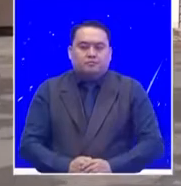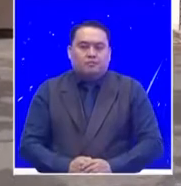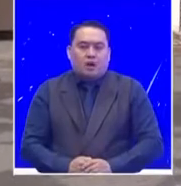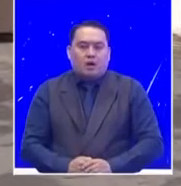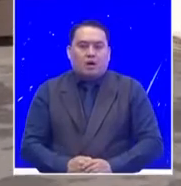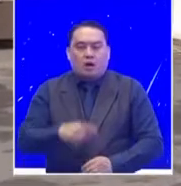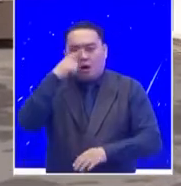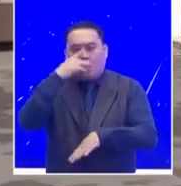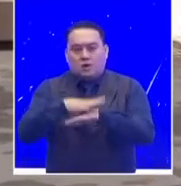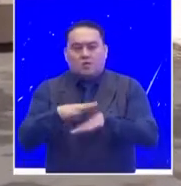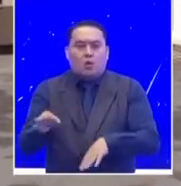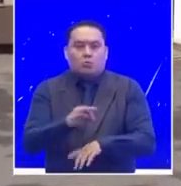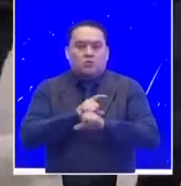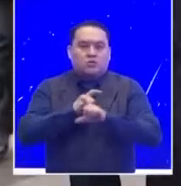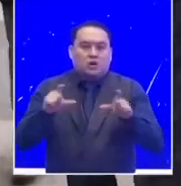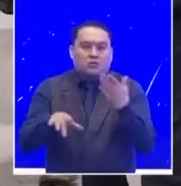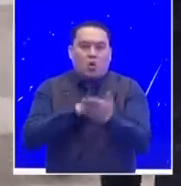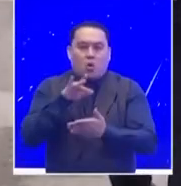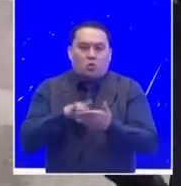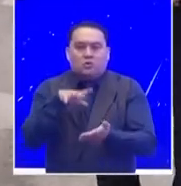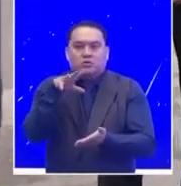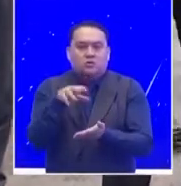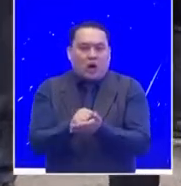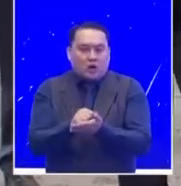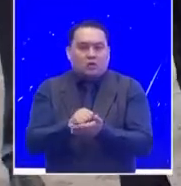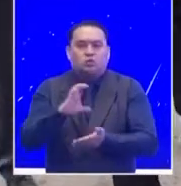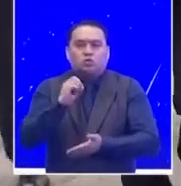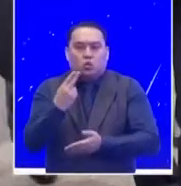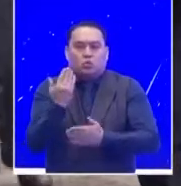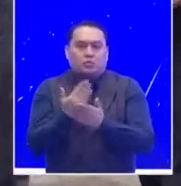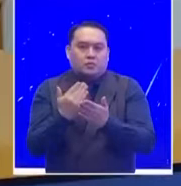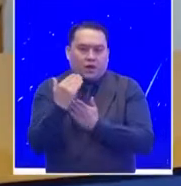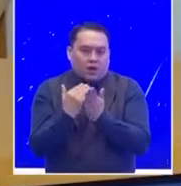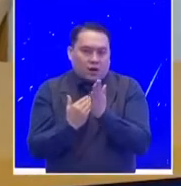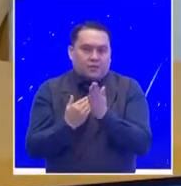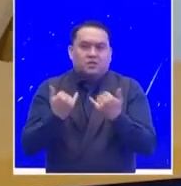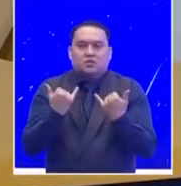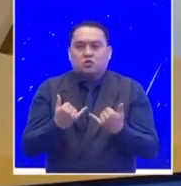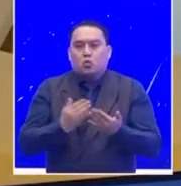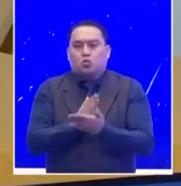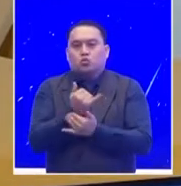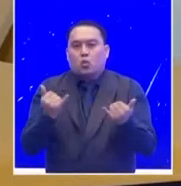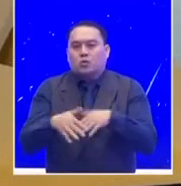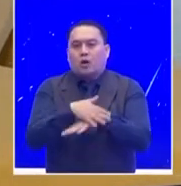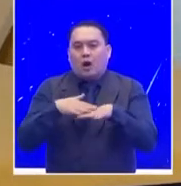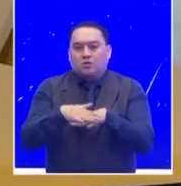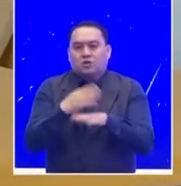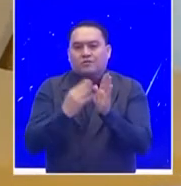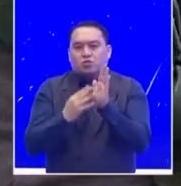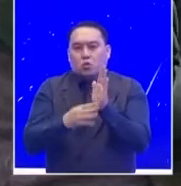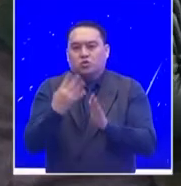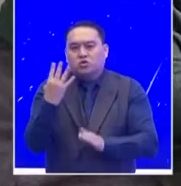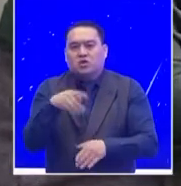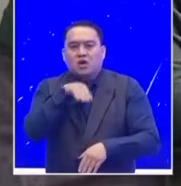главы региона посещение здания городского отдела занятости и социальных программ. Сейчас здесь услуги населению оказывает